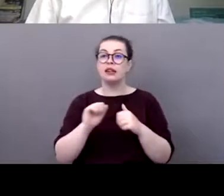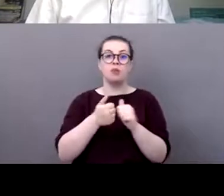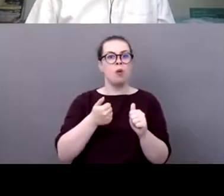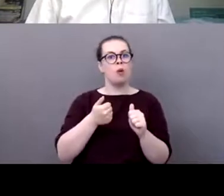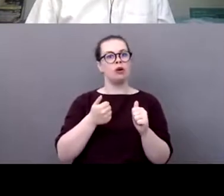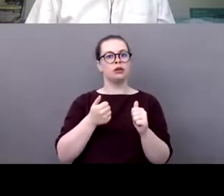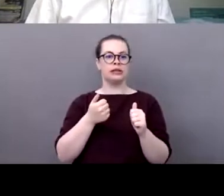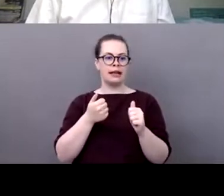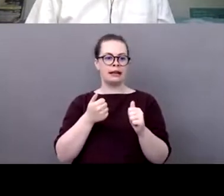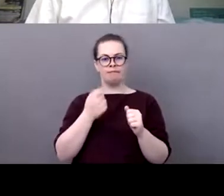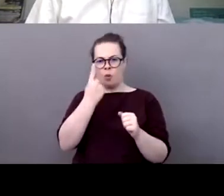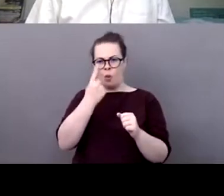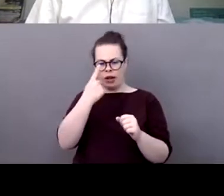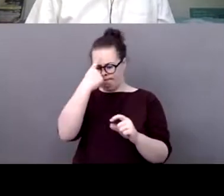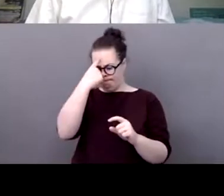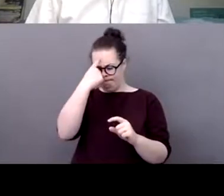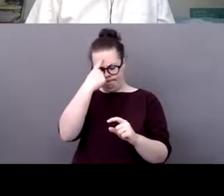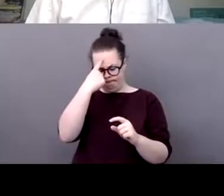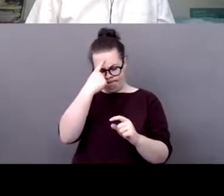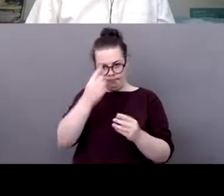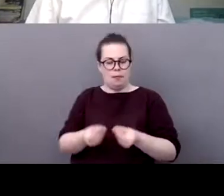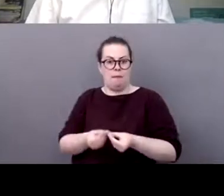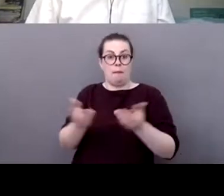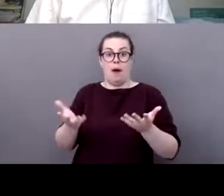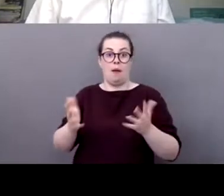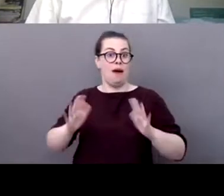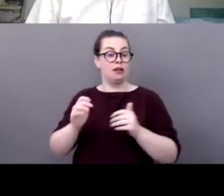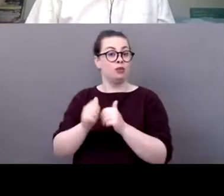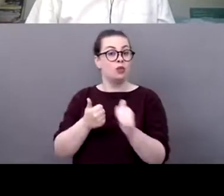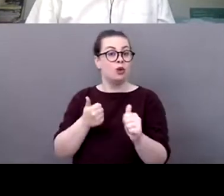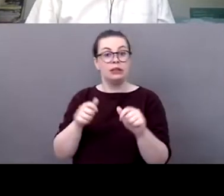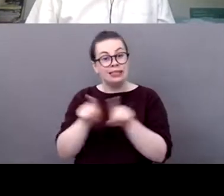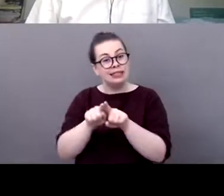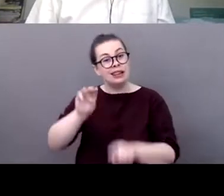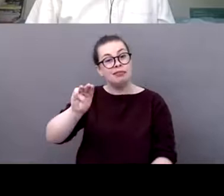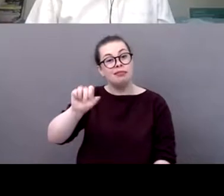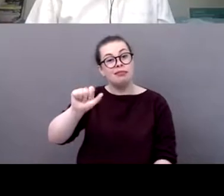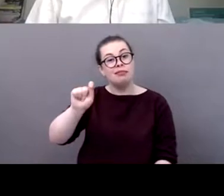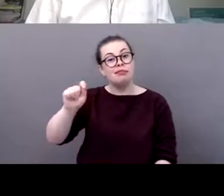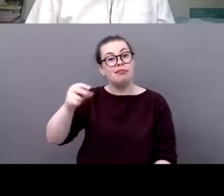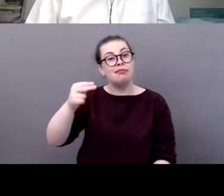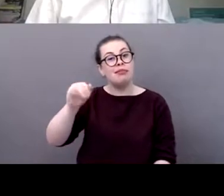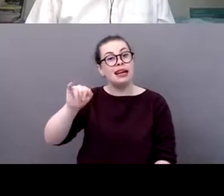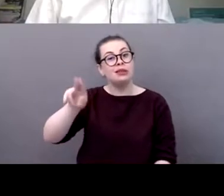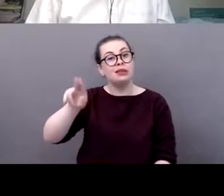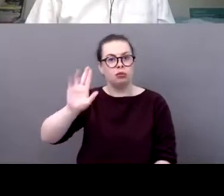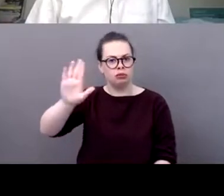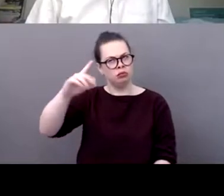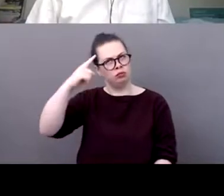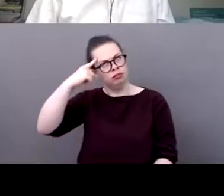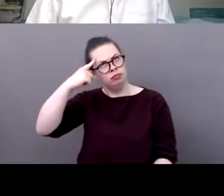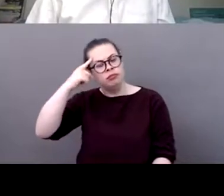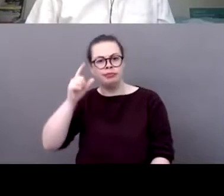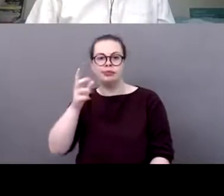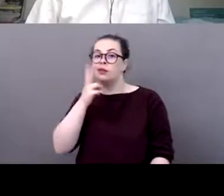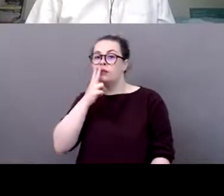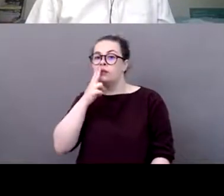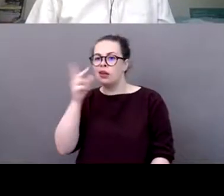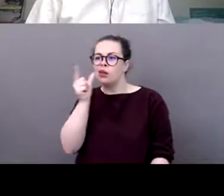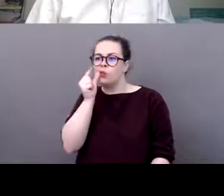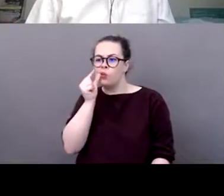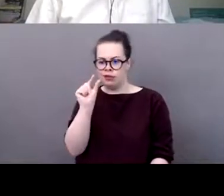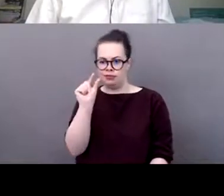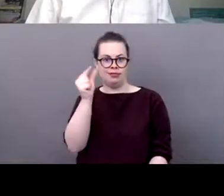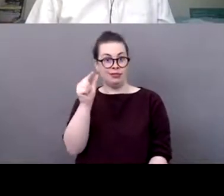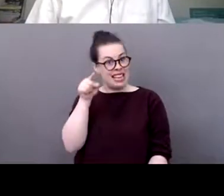'il y a vraiment un enjeu à réaliser dans les fédérations chez nous ou même dans le monde entier parce que